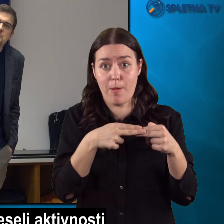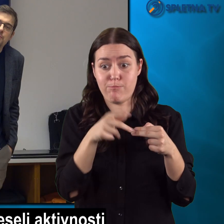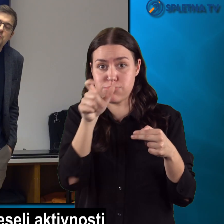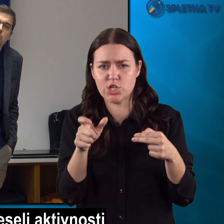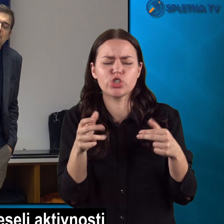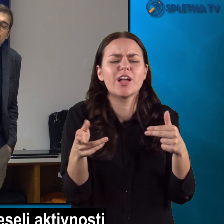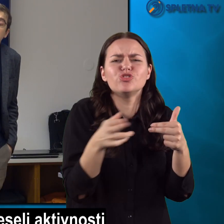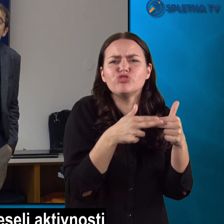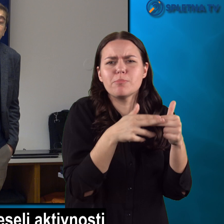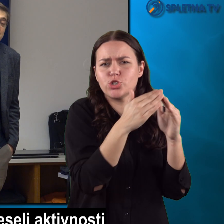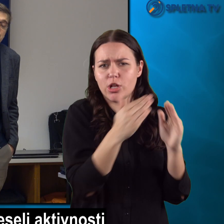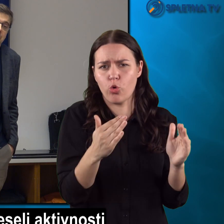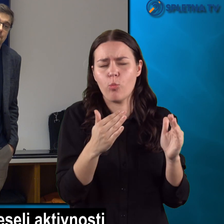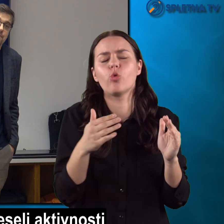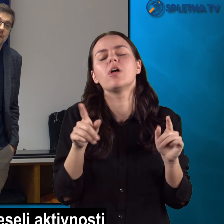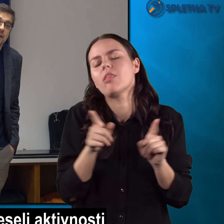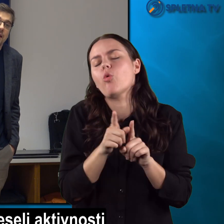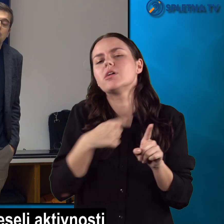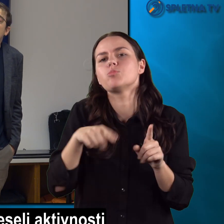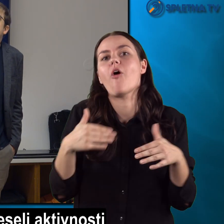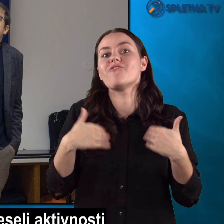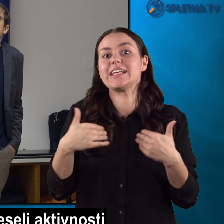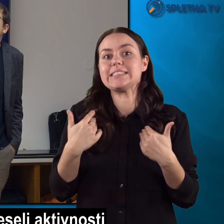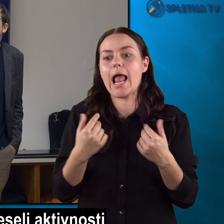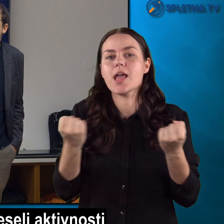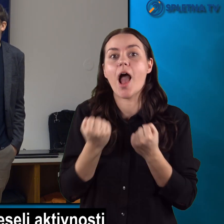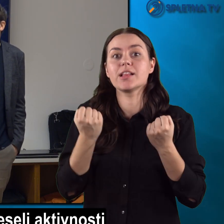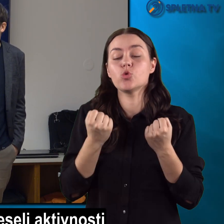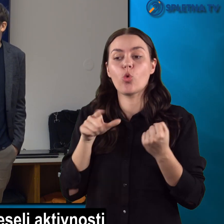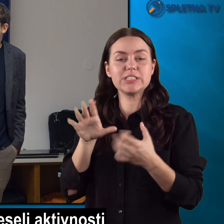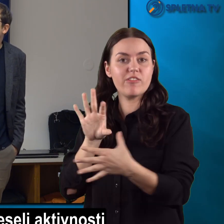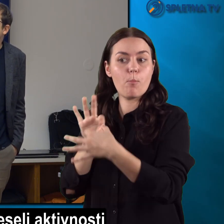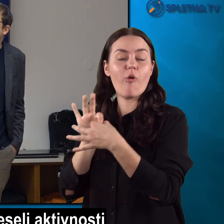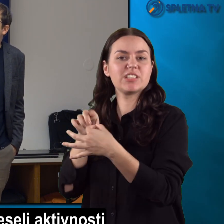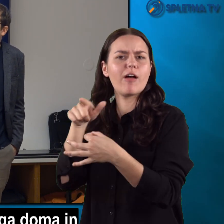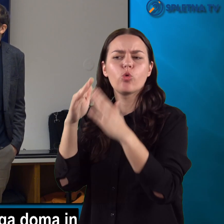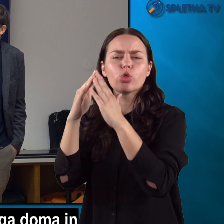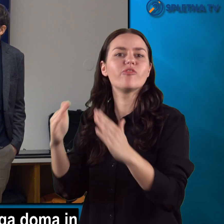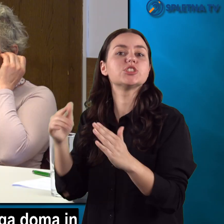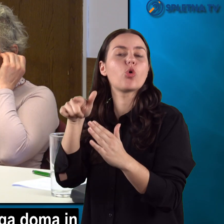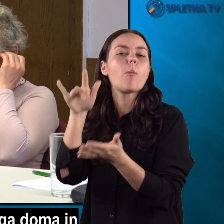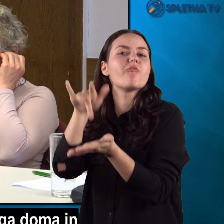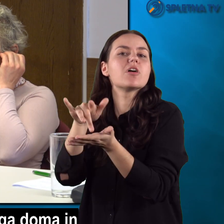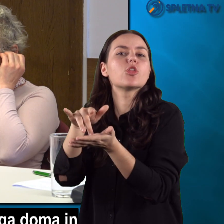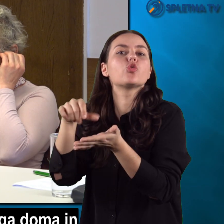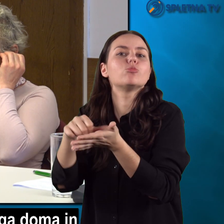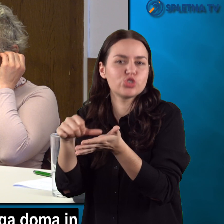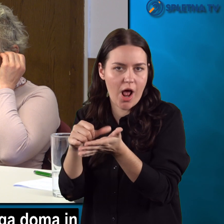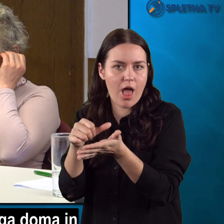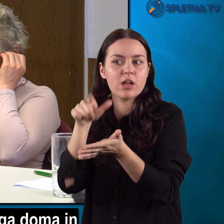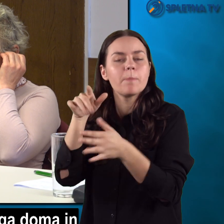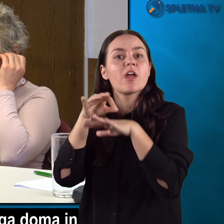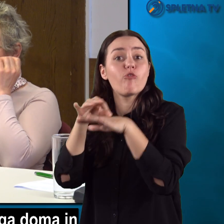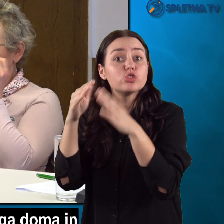domu, tako da smo tudi veseli aktivnosti v povezavi z domom v Domžalah, kjer vodstvo tega doma